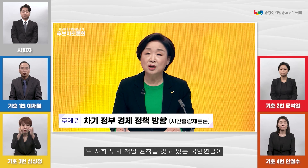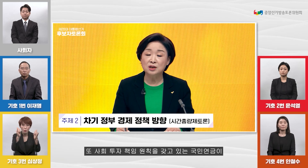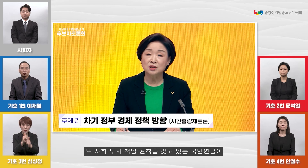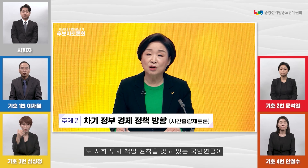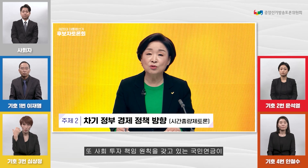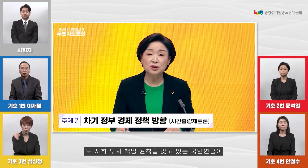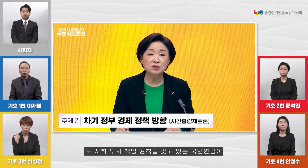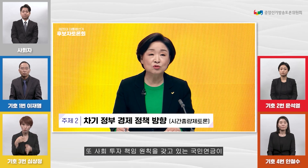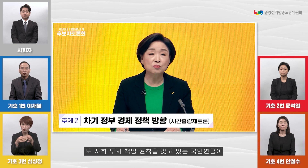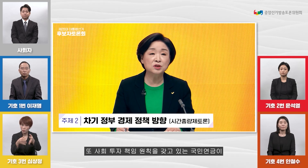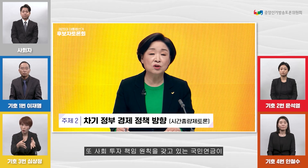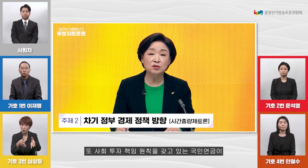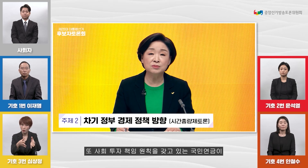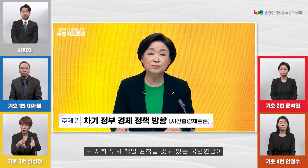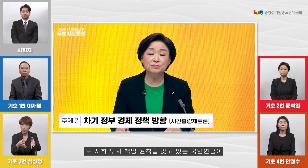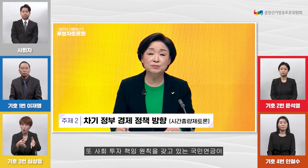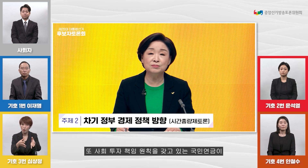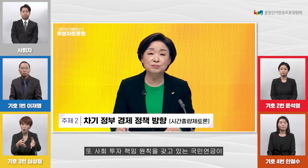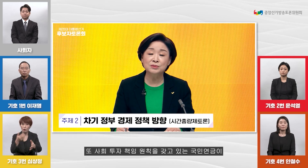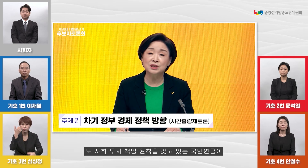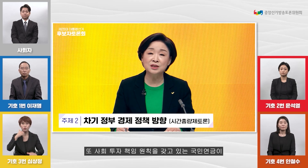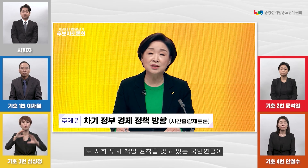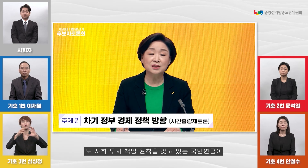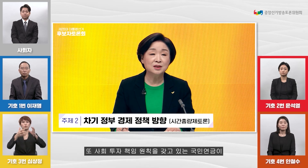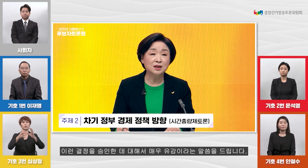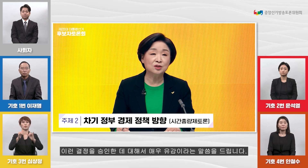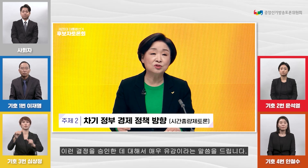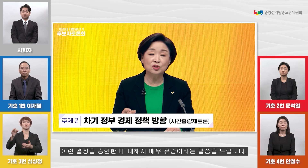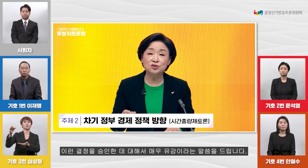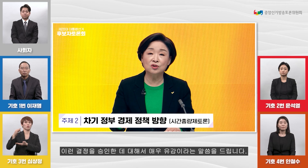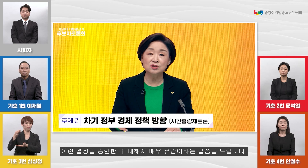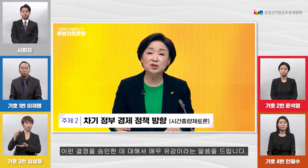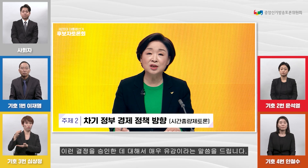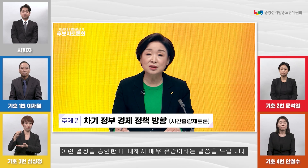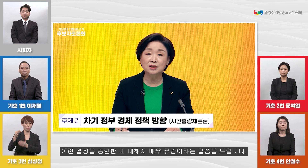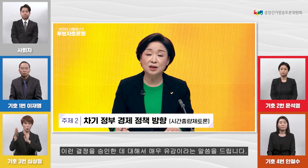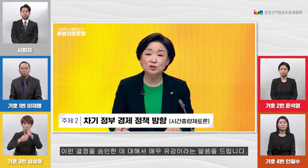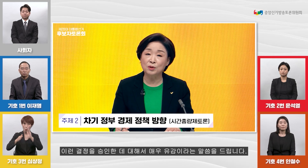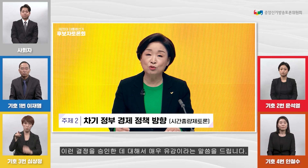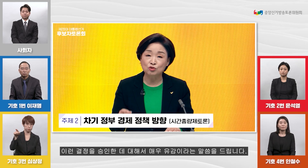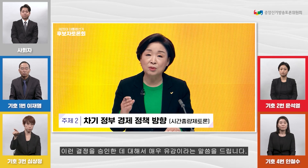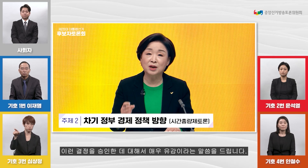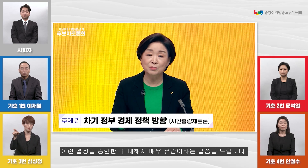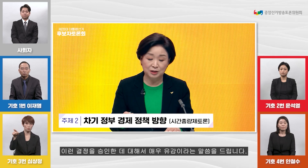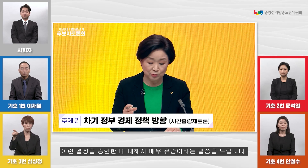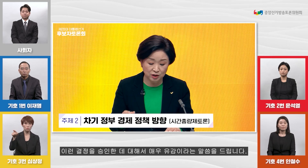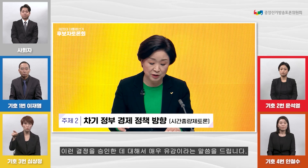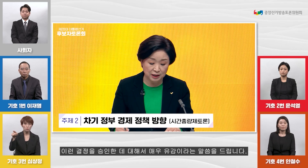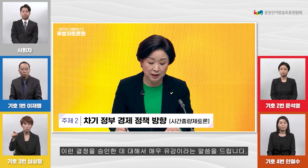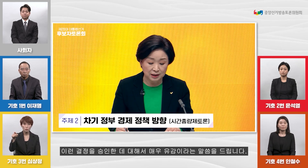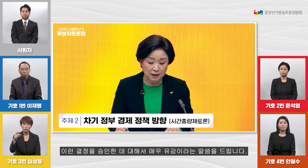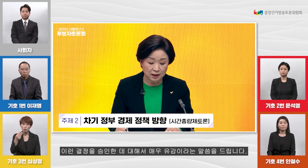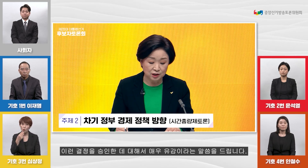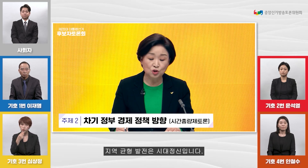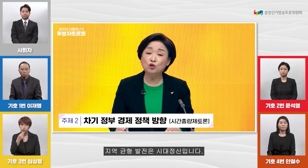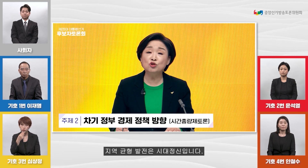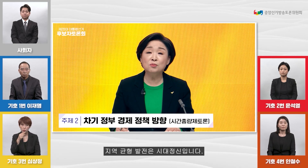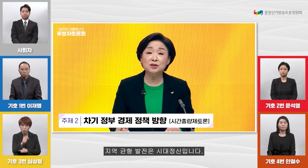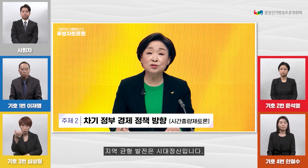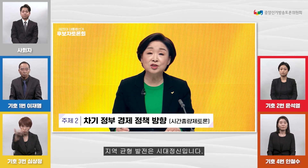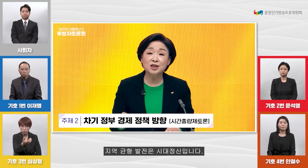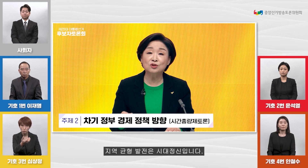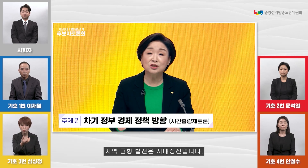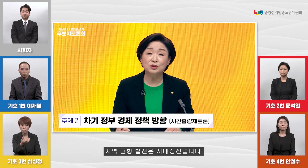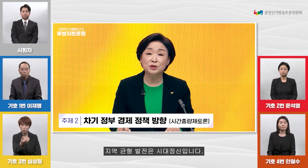원칙을 갖고 있는 국민연금이 이런 결정을 승인한 데 대해서 매우 유감이라는 말씀 드립니다.